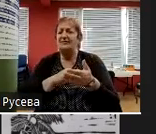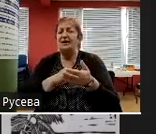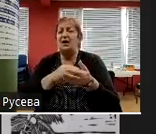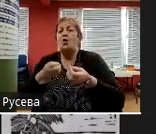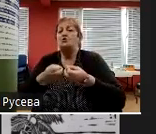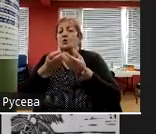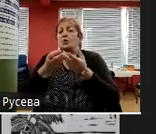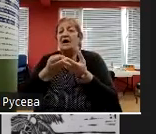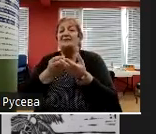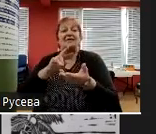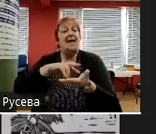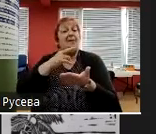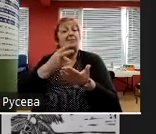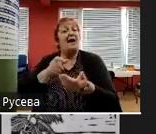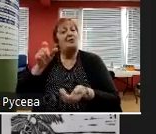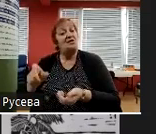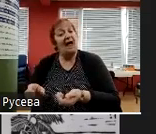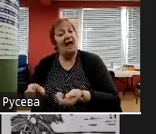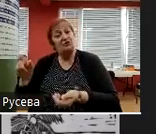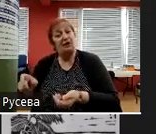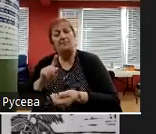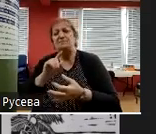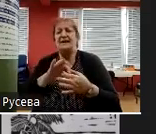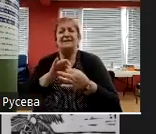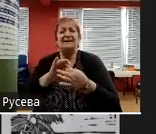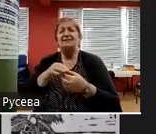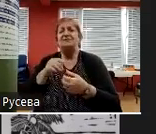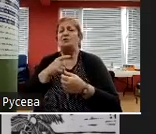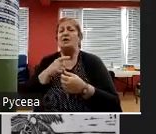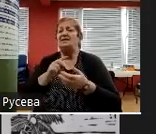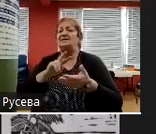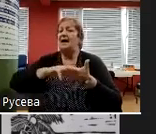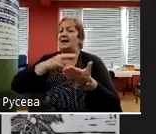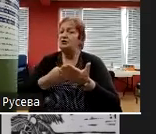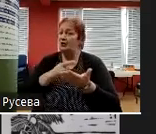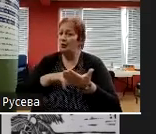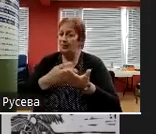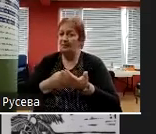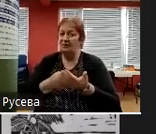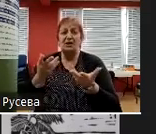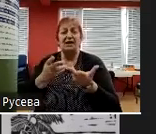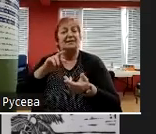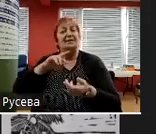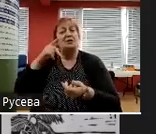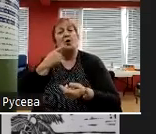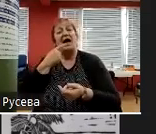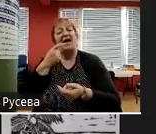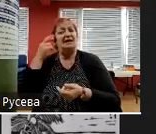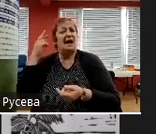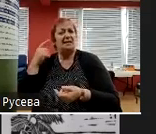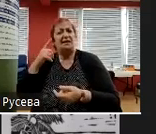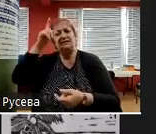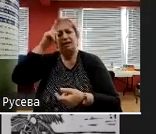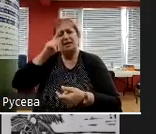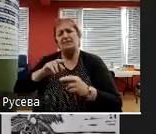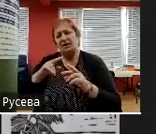осигуряване на преводачи, независимо дали са жестомимични или на друг език.